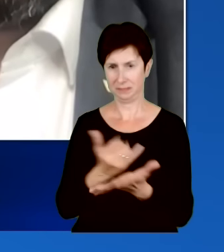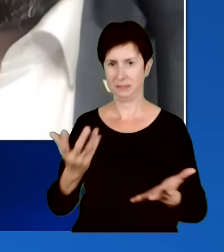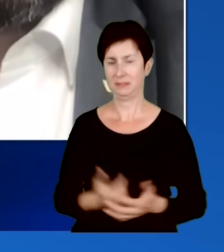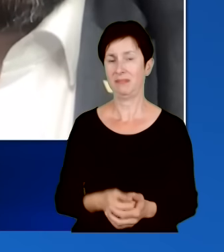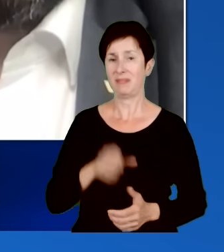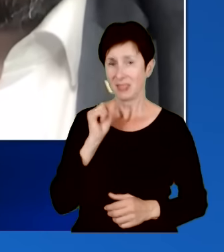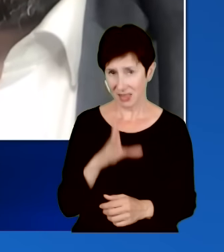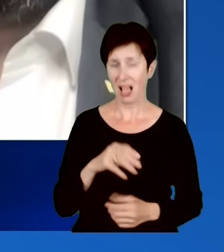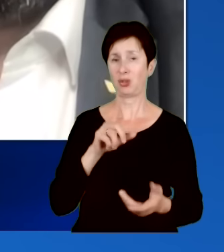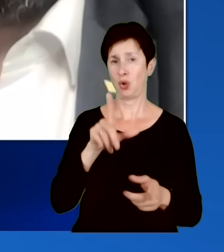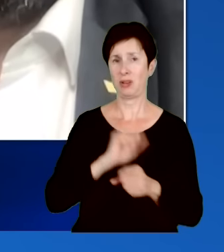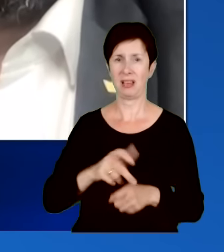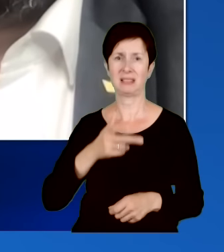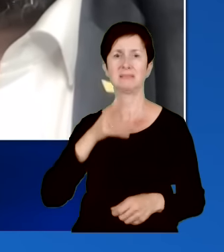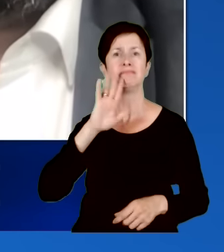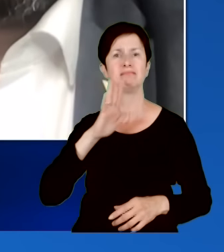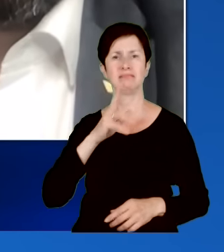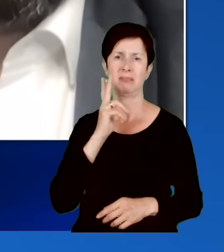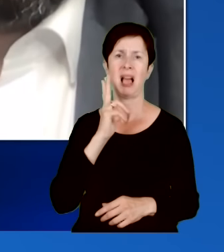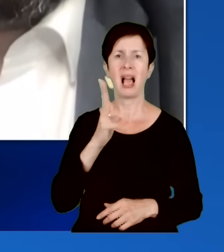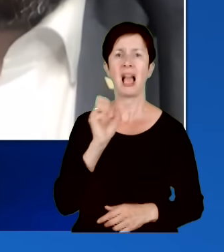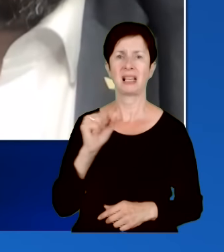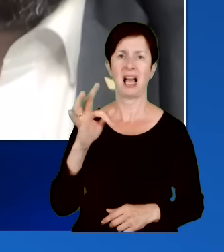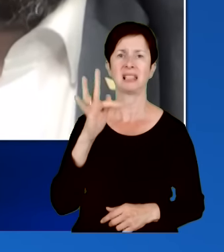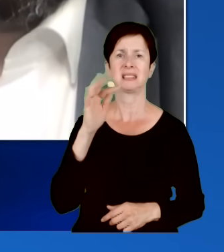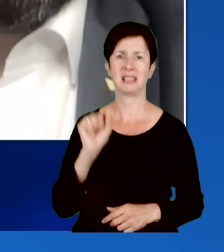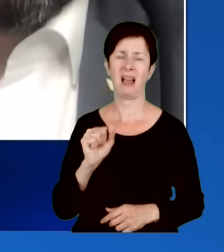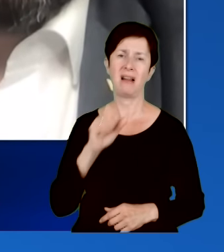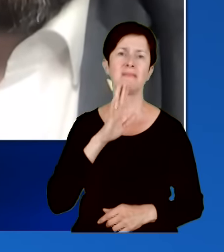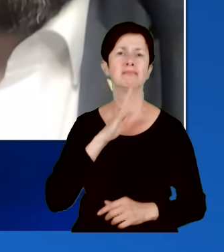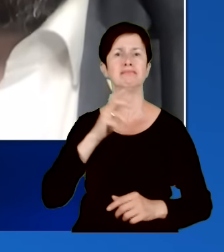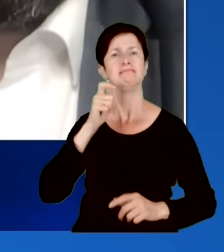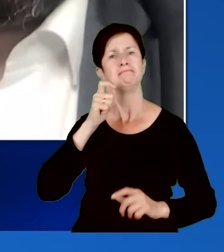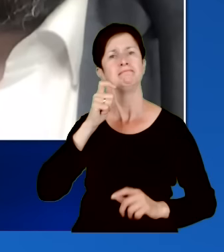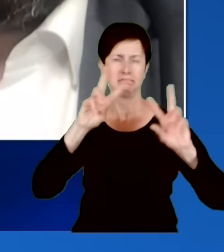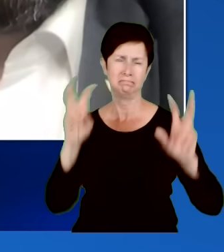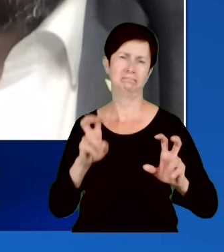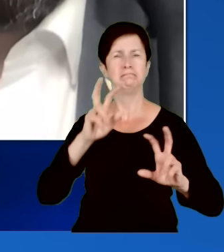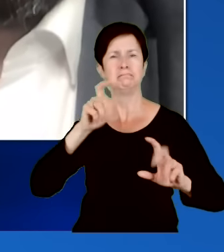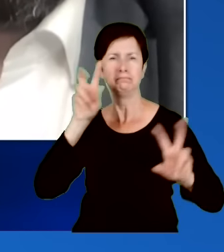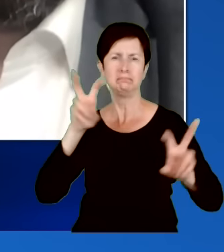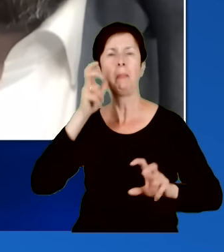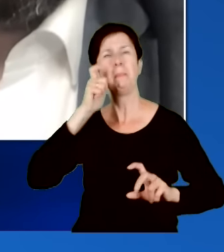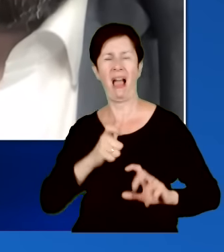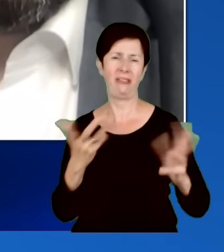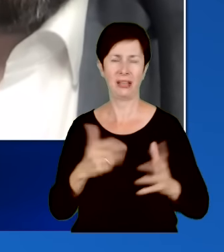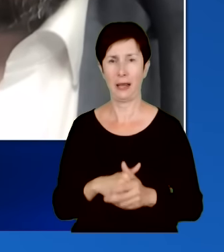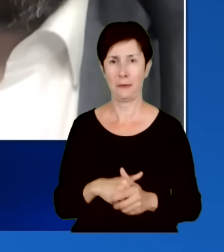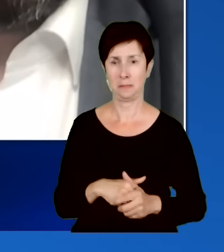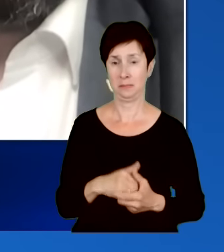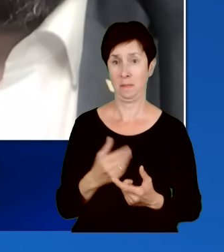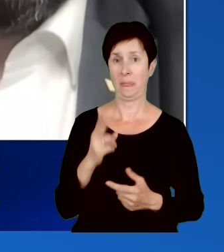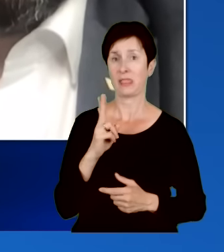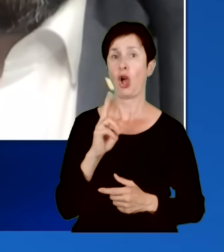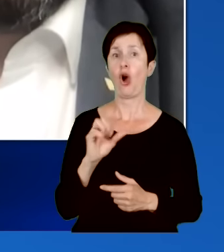kaście i tak jak tak jak tutaj państwo mówicie i Konfederacja ma na to receptę zaproponowaliśmy Kilka